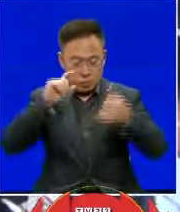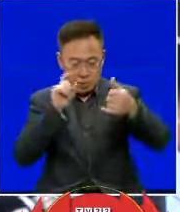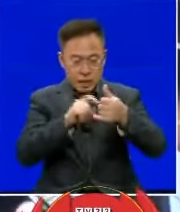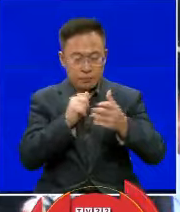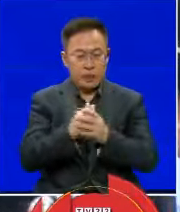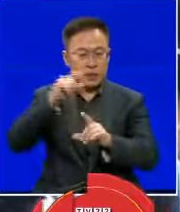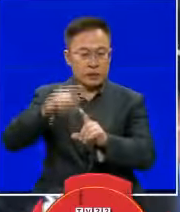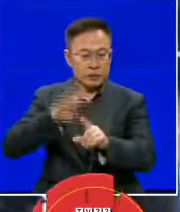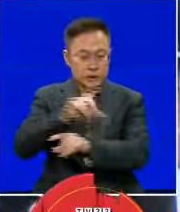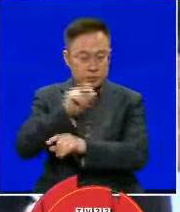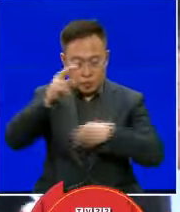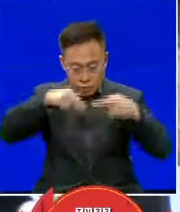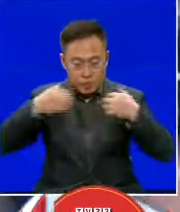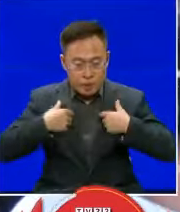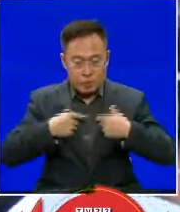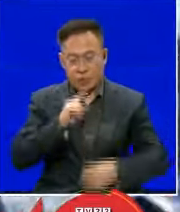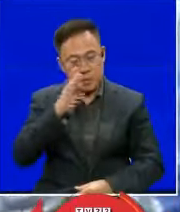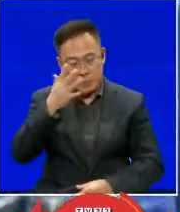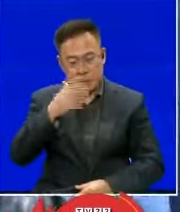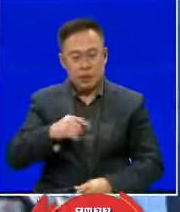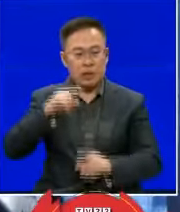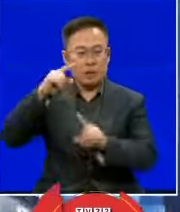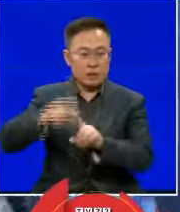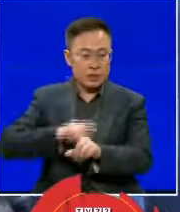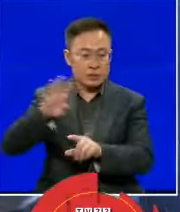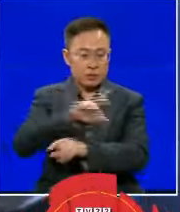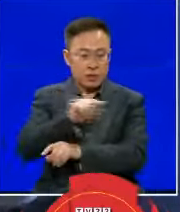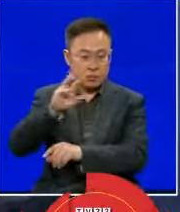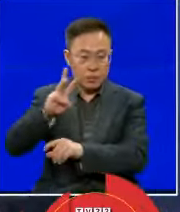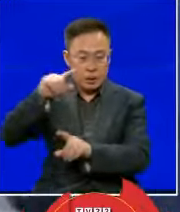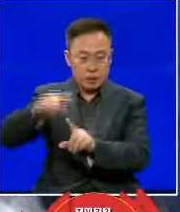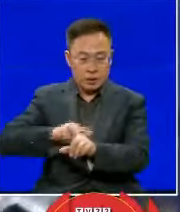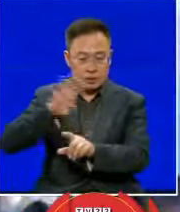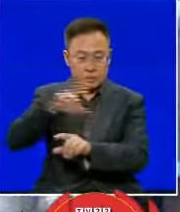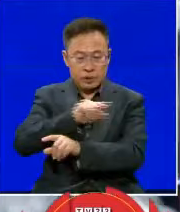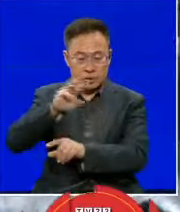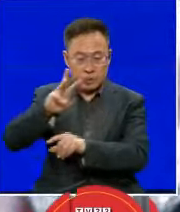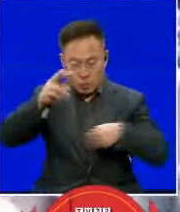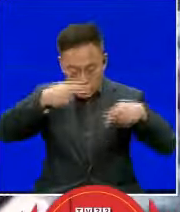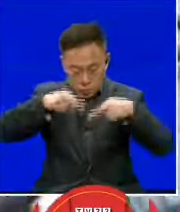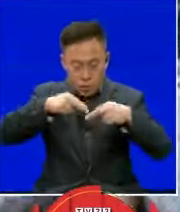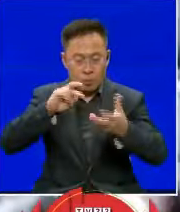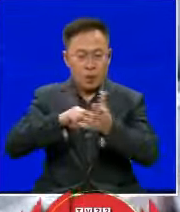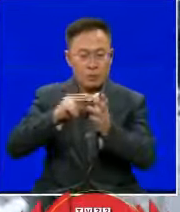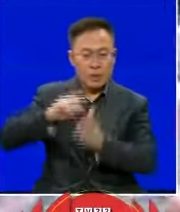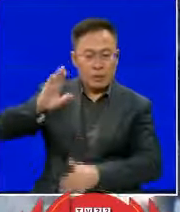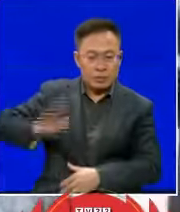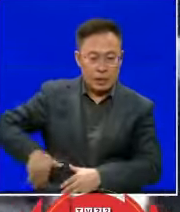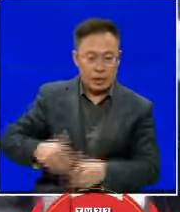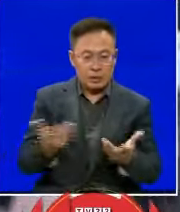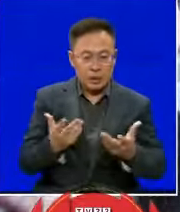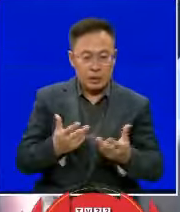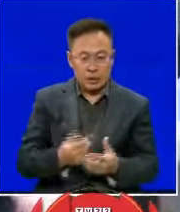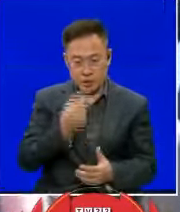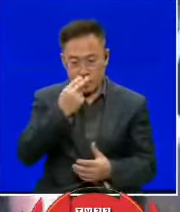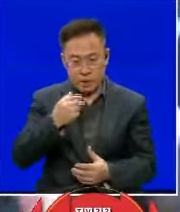ท่านมาเมื่อไหร่ท่านบอกว่าท่านมาวันที่ 26เนาะก็ก็เลยท่านนายกบอกว่าเอ๊ะลงพื้นที่ช้าไปหรือเปล่าเนี่ยค่ะเป็นจังหวะที่